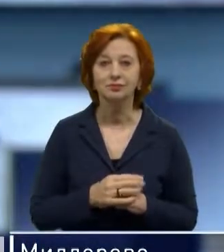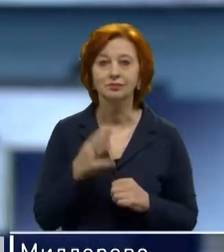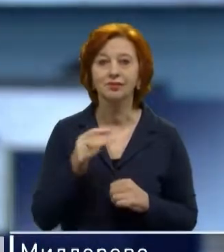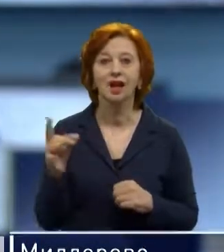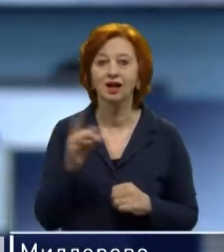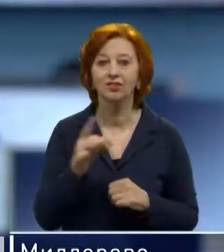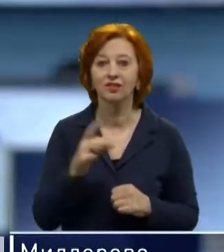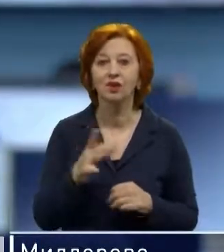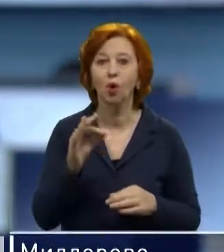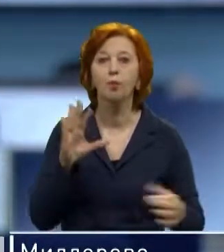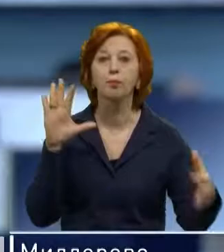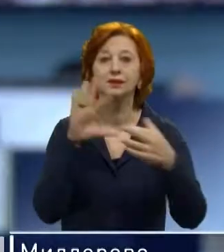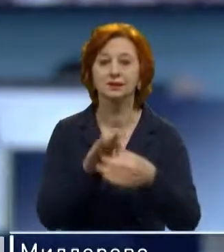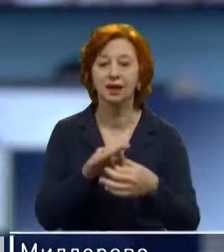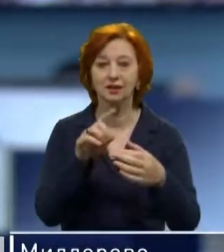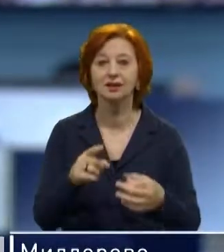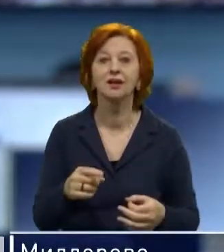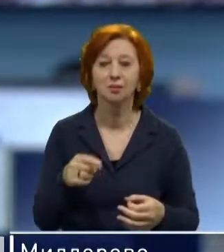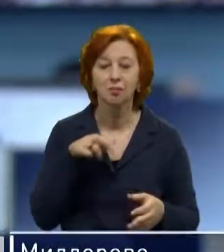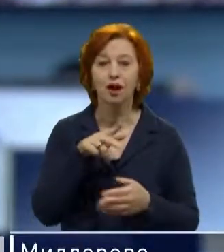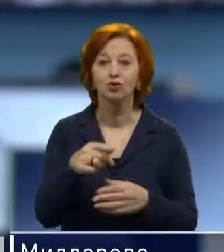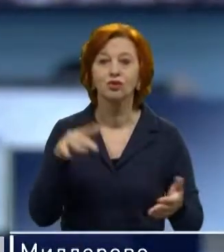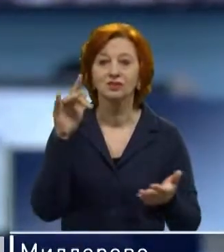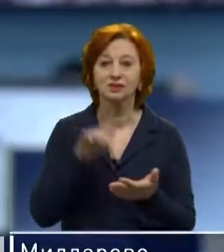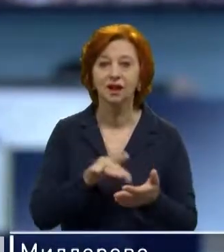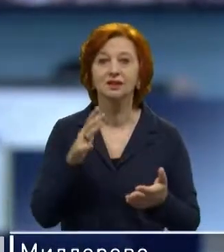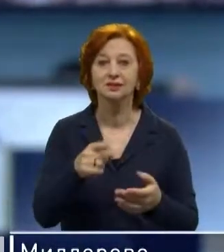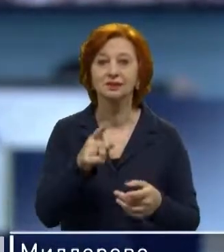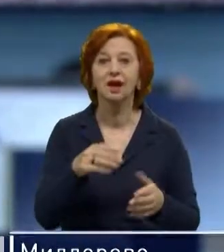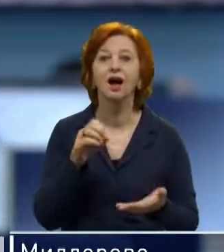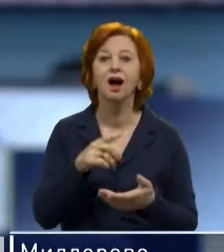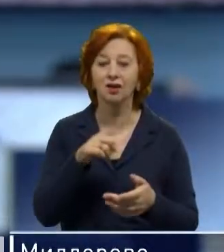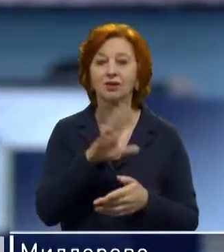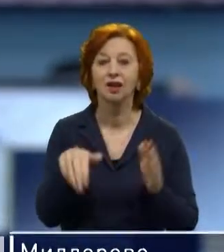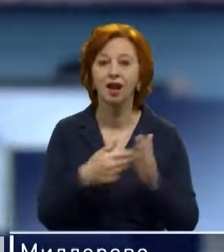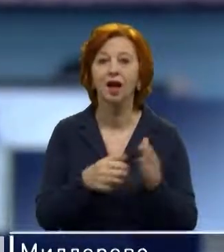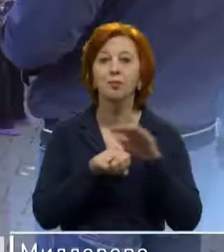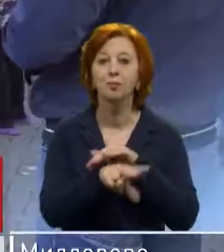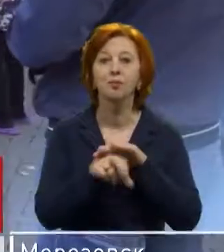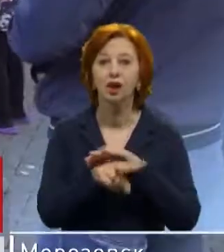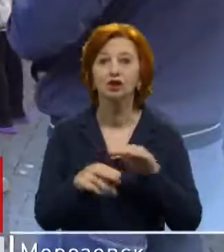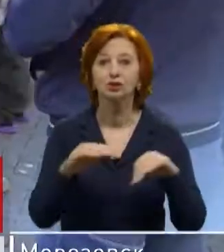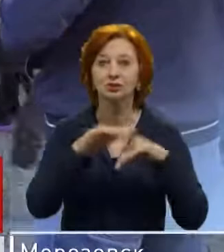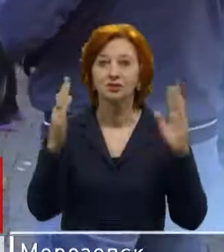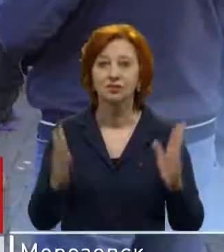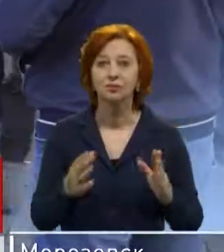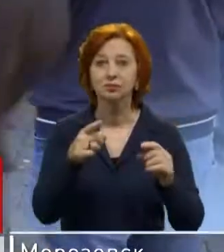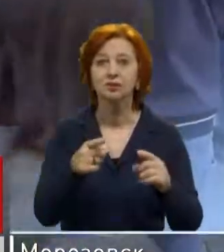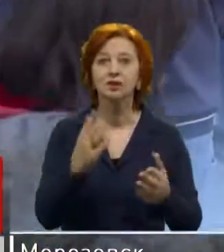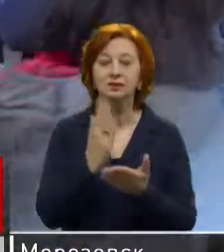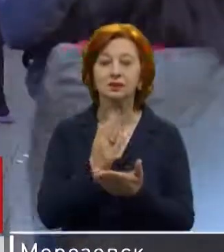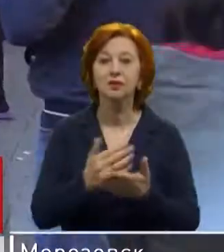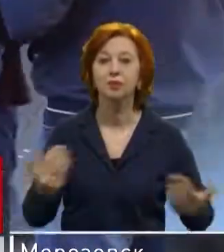Референдум о присоединении к России прошел и в Донской столице, в пункте временного размещения для беженцев на базе отеля «Аэлита». Здесь